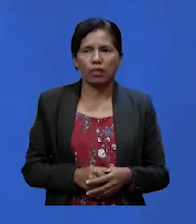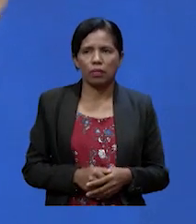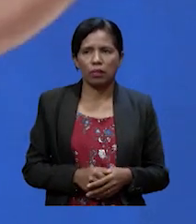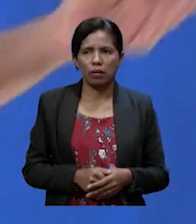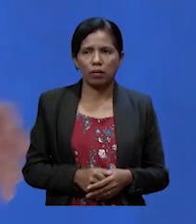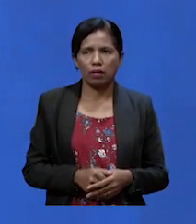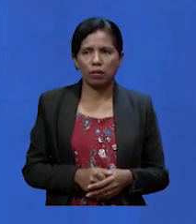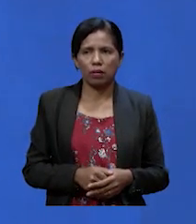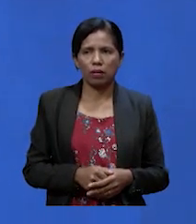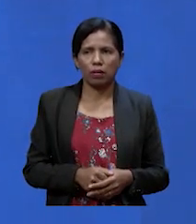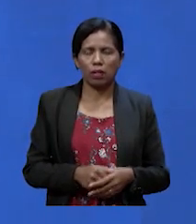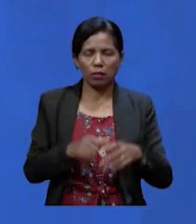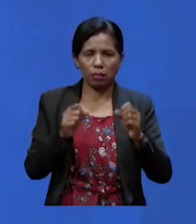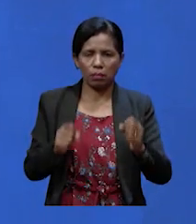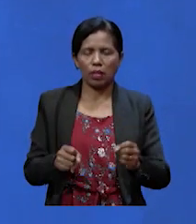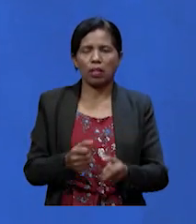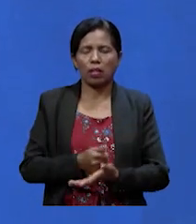Atau sisi punya,